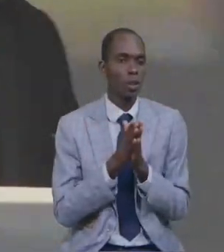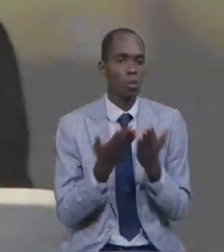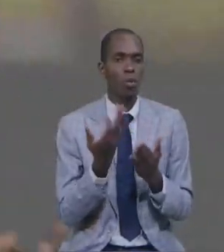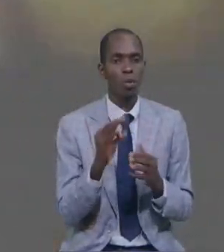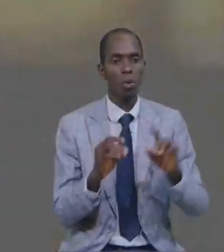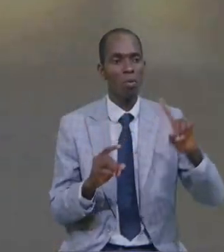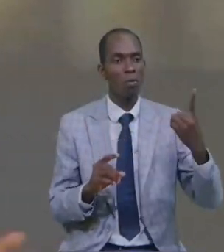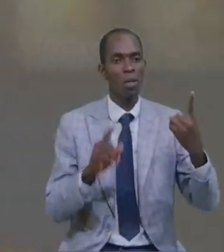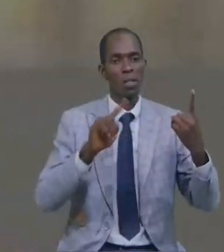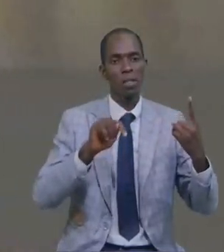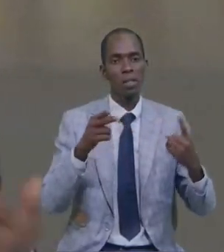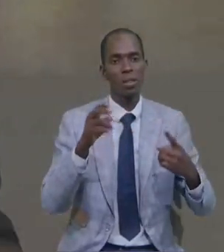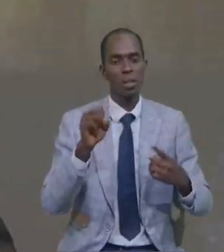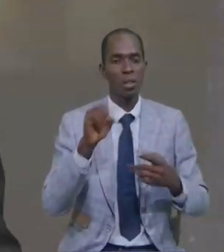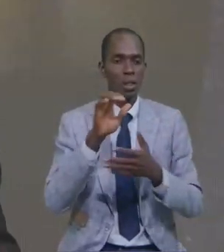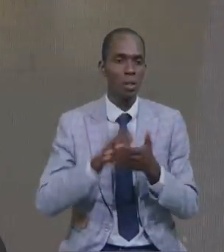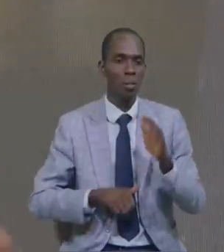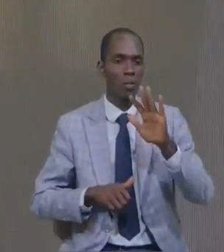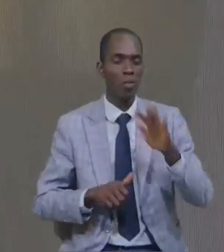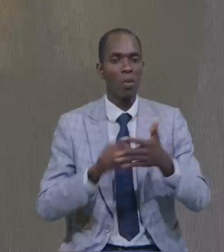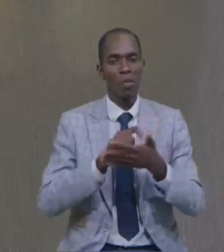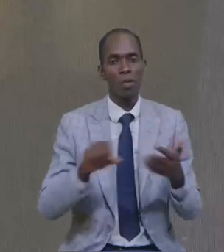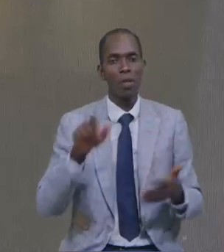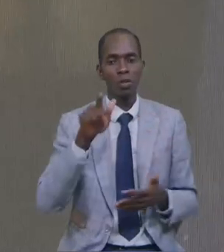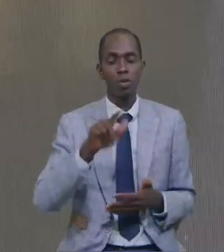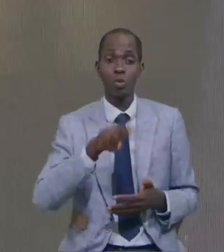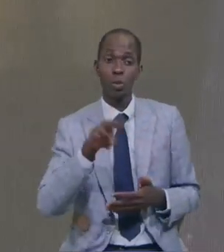Abstenez-vous de toute espèce du mal.